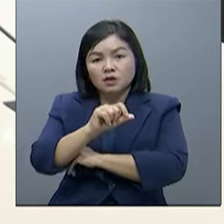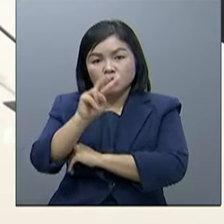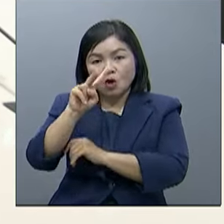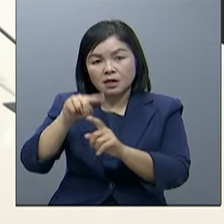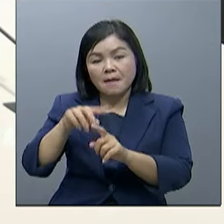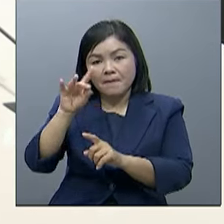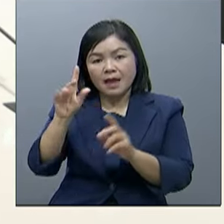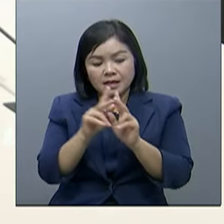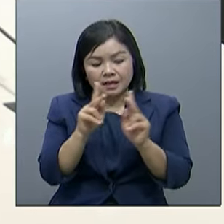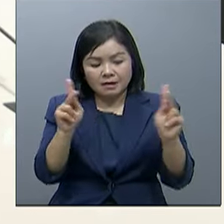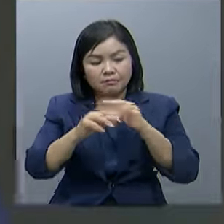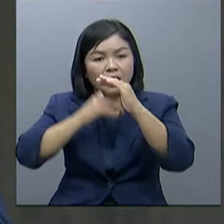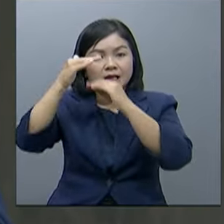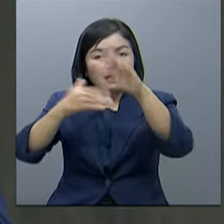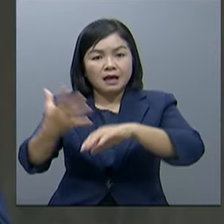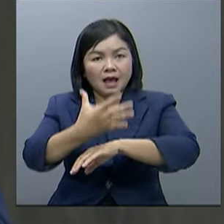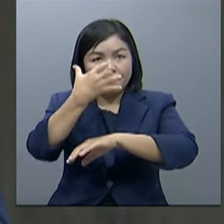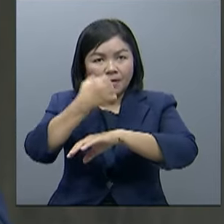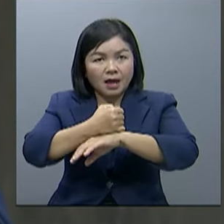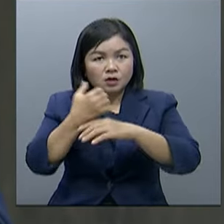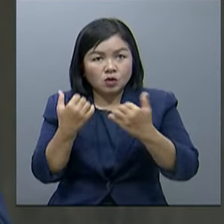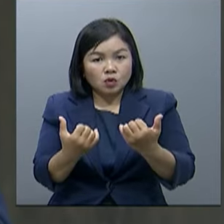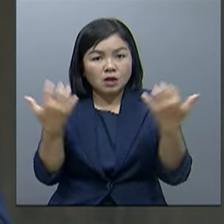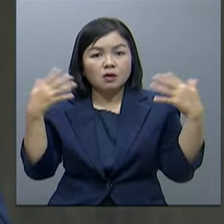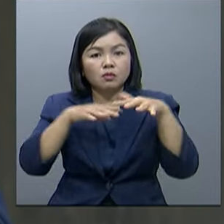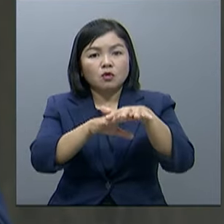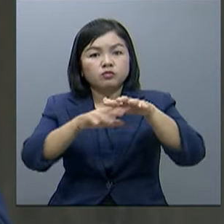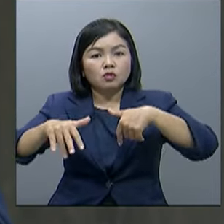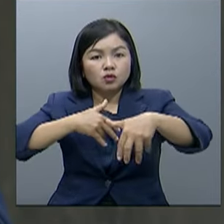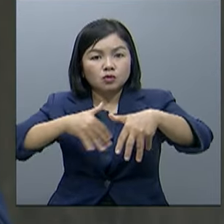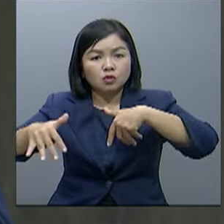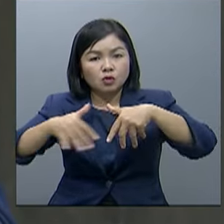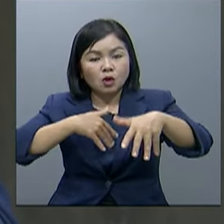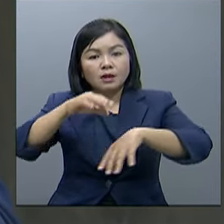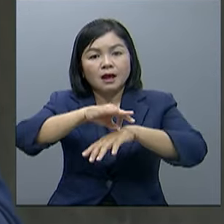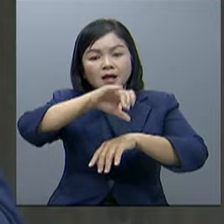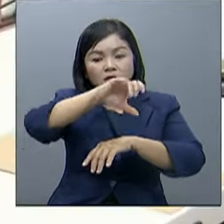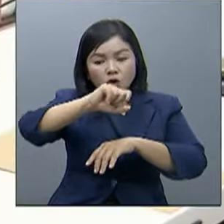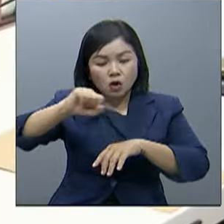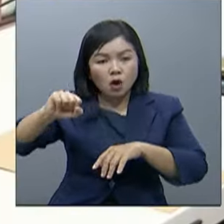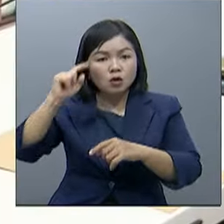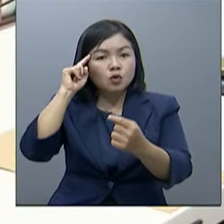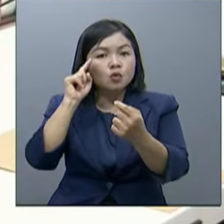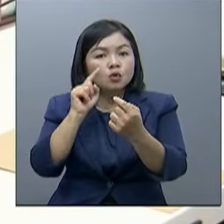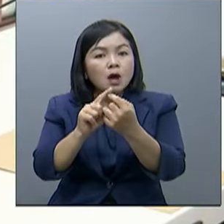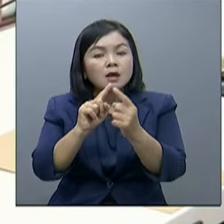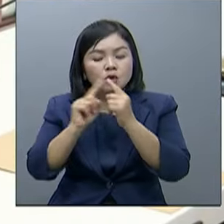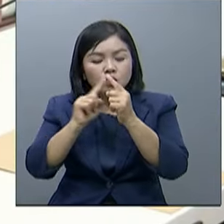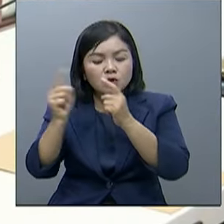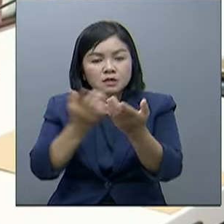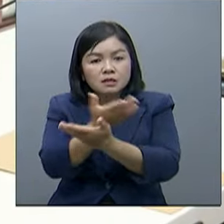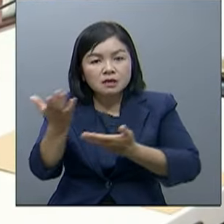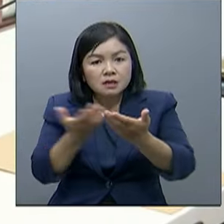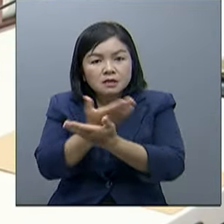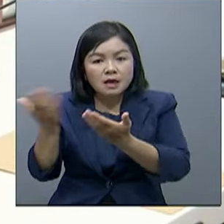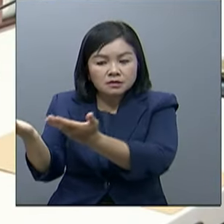รมาธิการการพัฒนาการเมืองการสื่อสารมวลชนและการมีส่วนร่วมของประชาชนสภาผู้แทนราษฎรก็ได้นำประเด็นนี้เข้าสู่การพิจารณาพร้อมเชิ